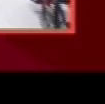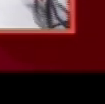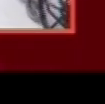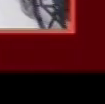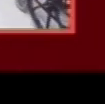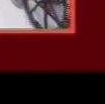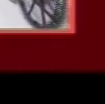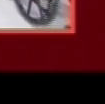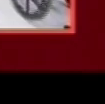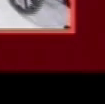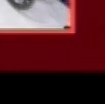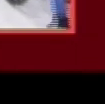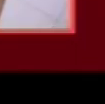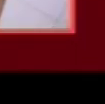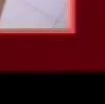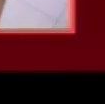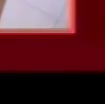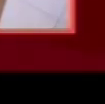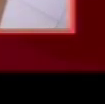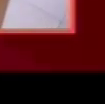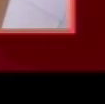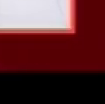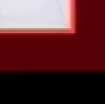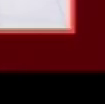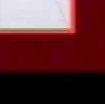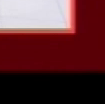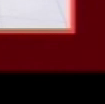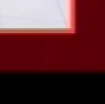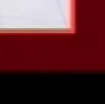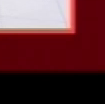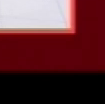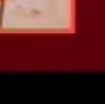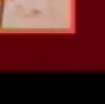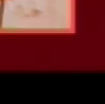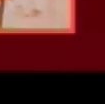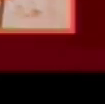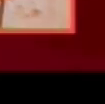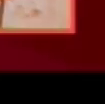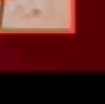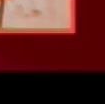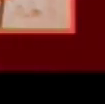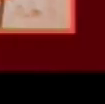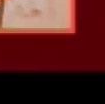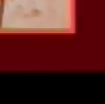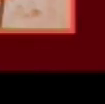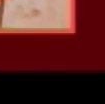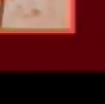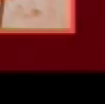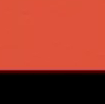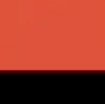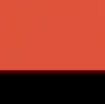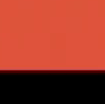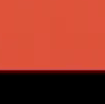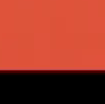Дауна. 17-річна дівчина з цим синдромом презентувала свої картини. Так на Тернопільщині відзначили Міжнародний день людей із синдромом Дауна.